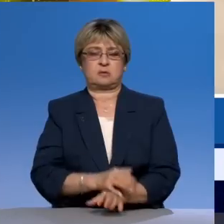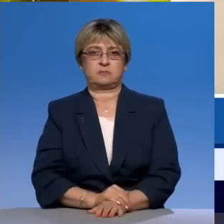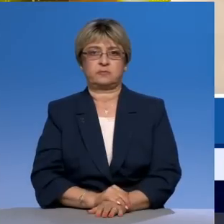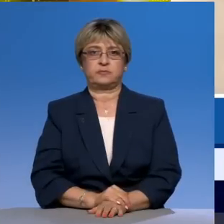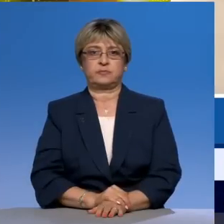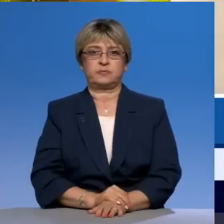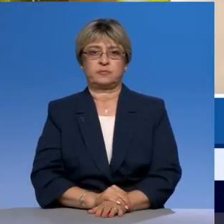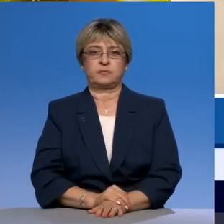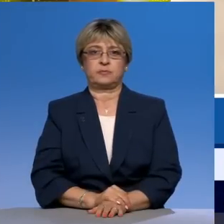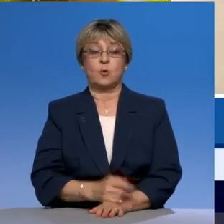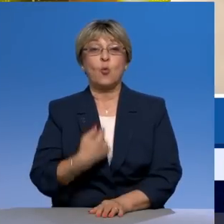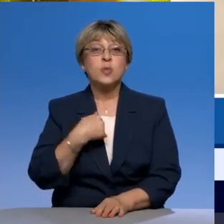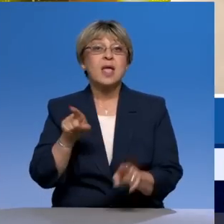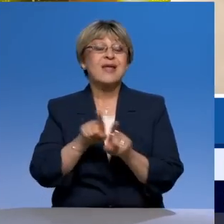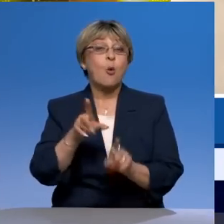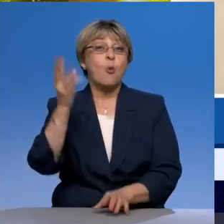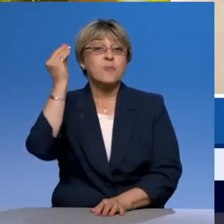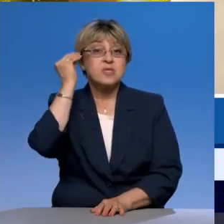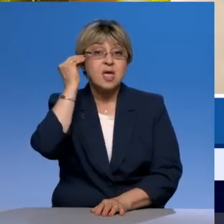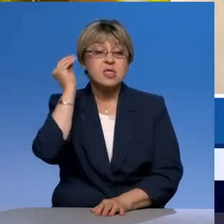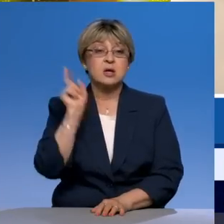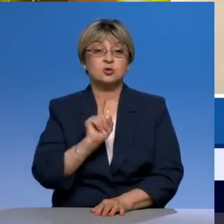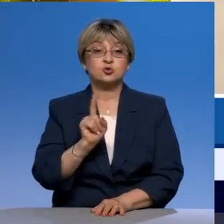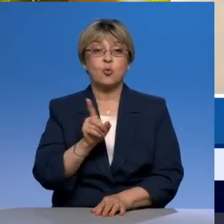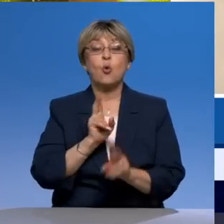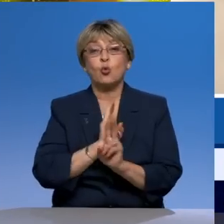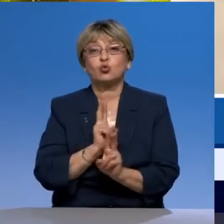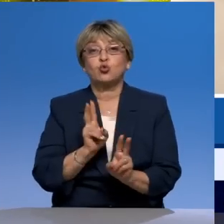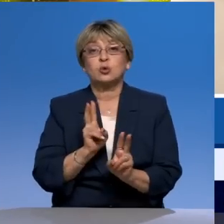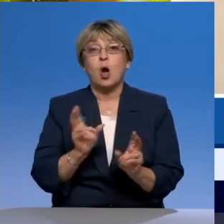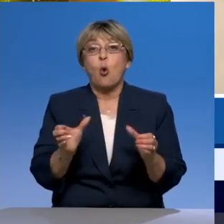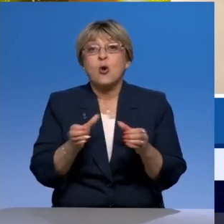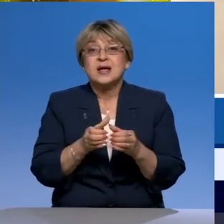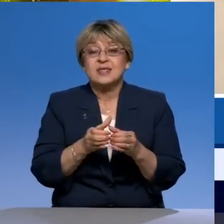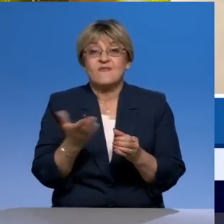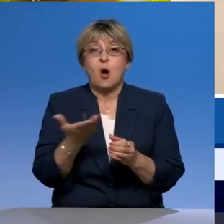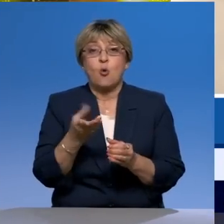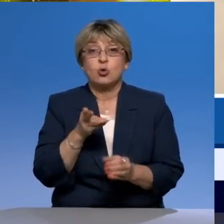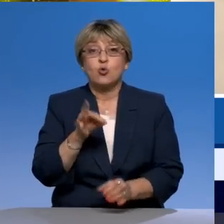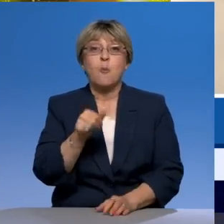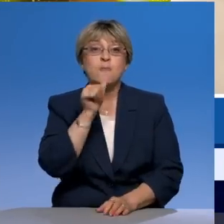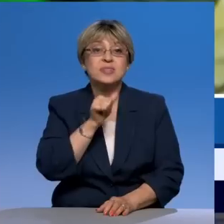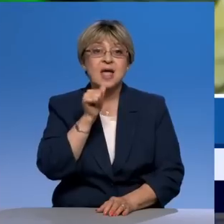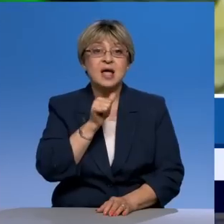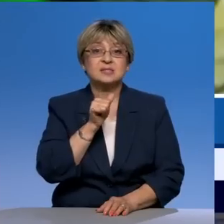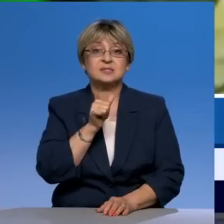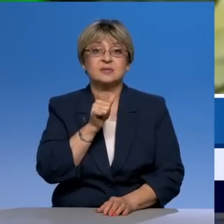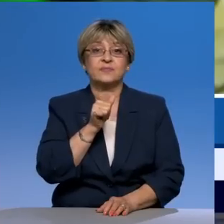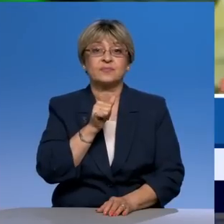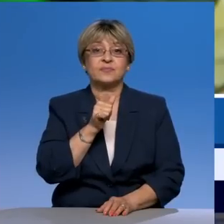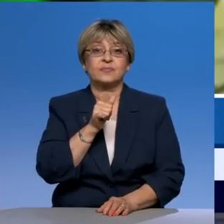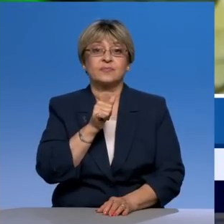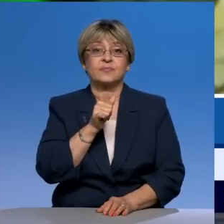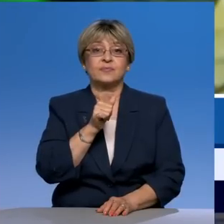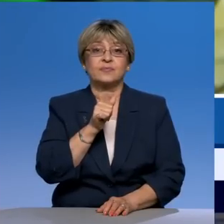мне складывается мнение, что кто-то, коллектив какой-то, он пытается, вот я недавно применить